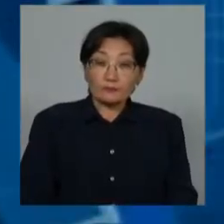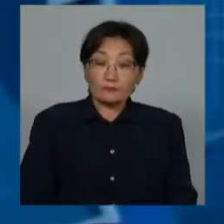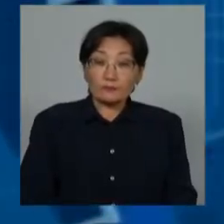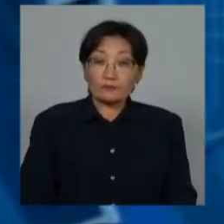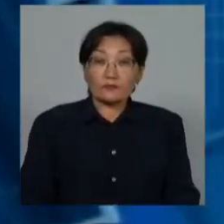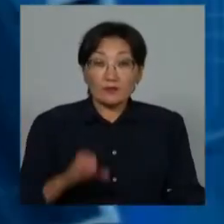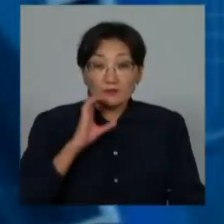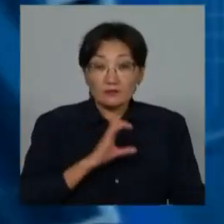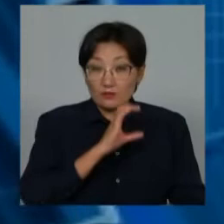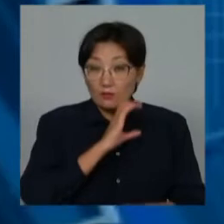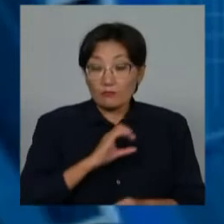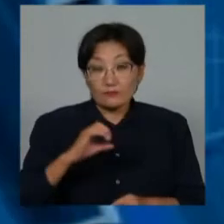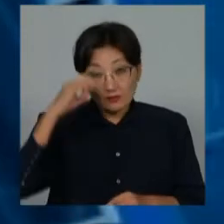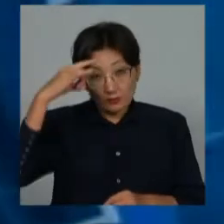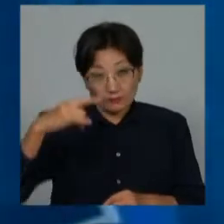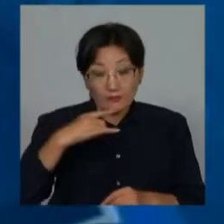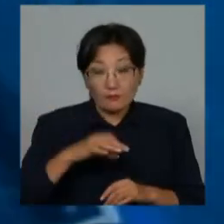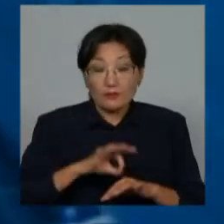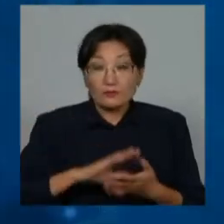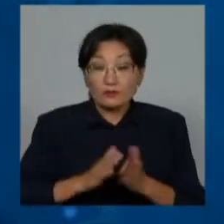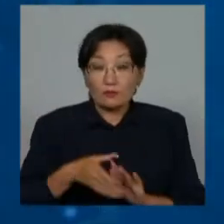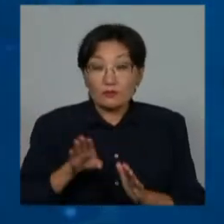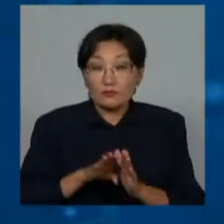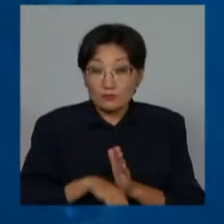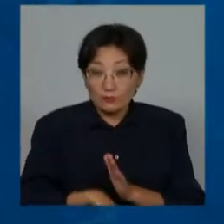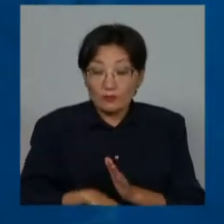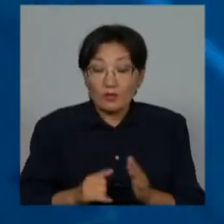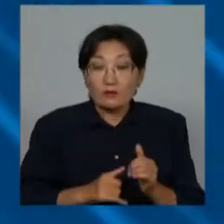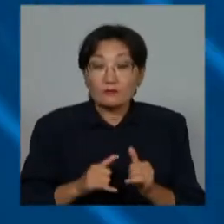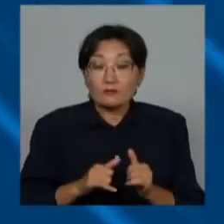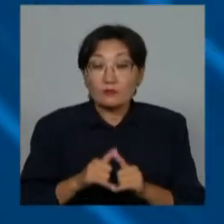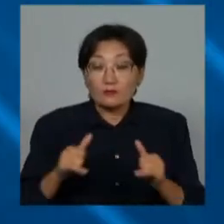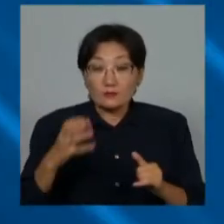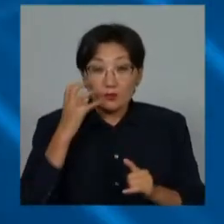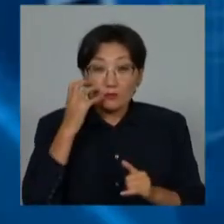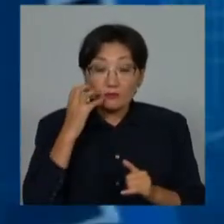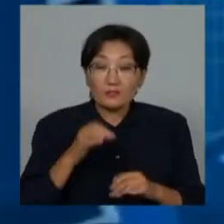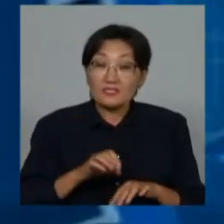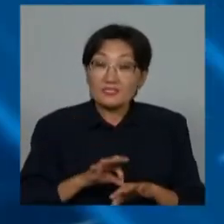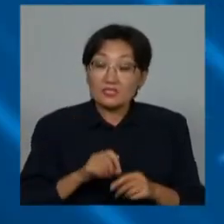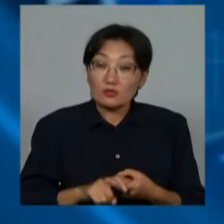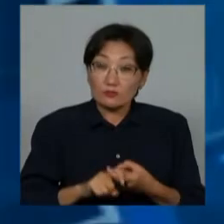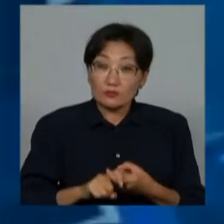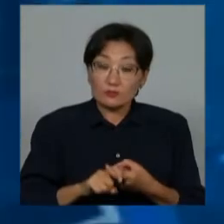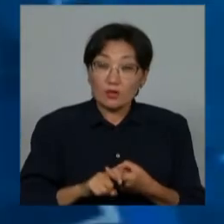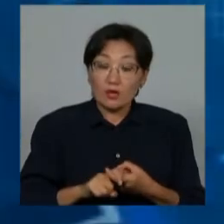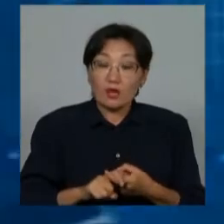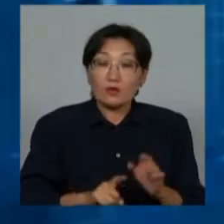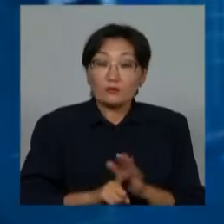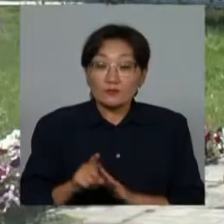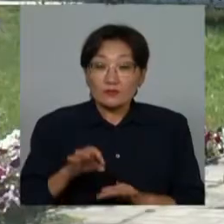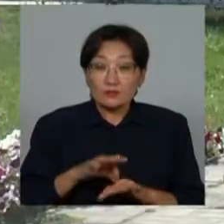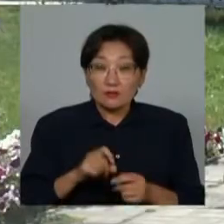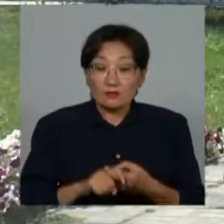На севере страны эпидситуация остается напряженной. Врачи обеспокоены ростом числа беременных среди зараженных коронавирусом. С начала